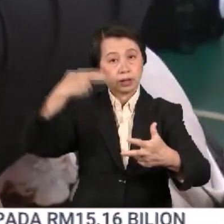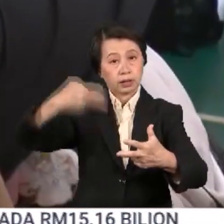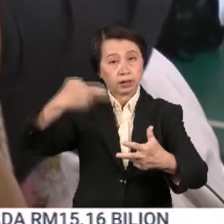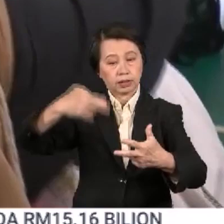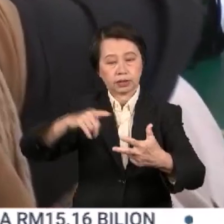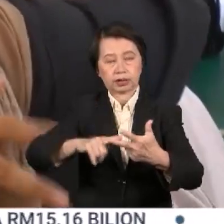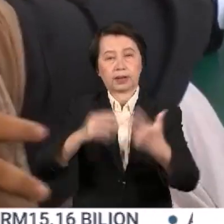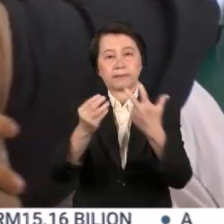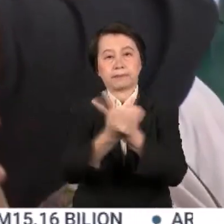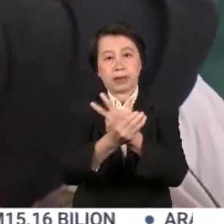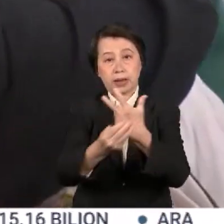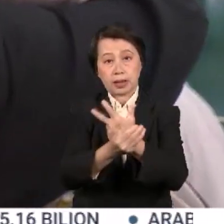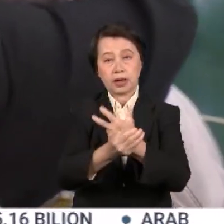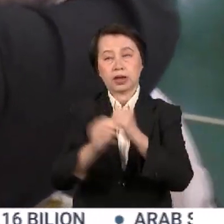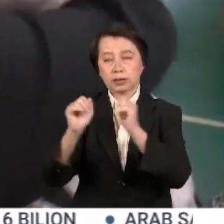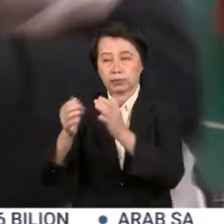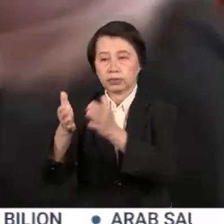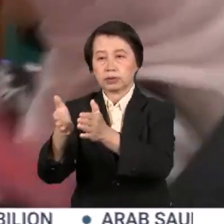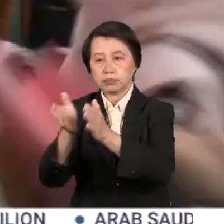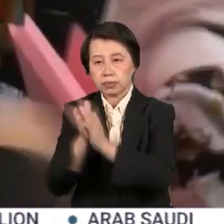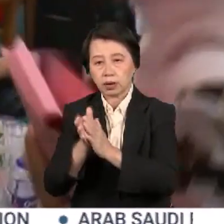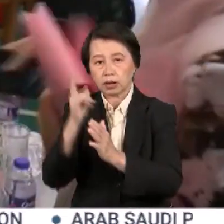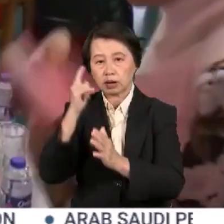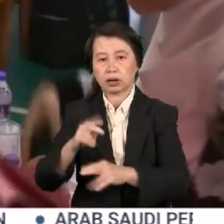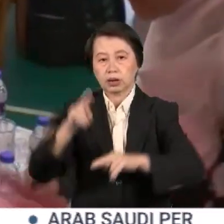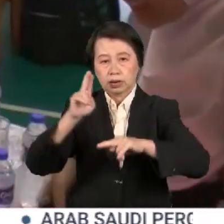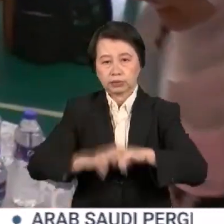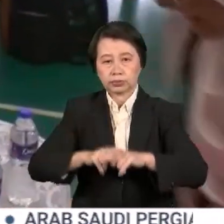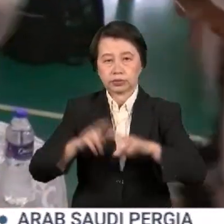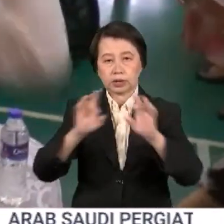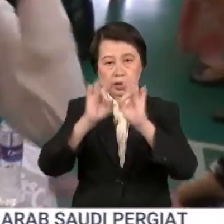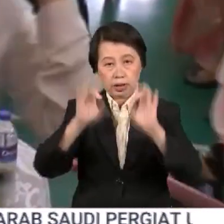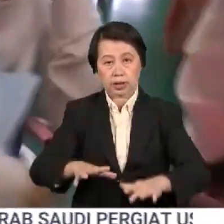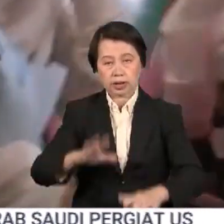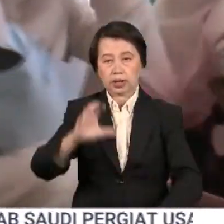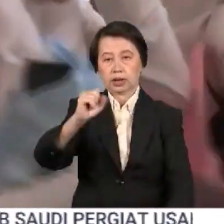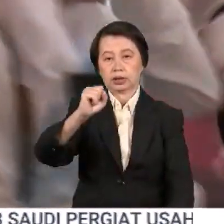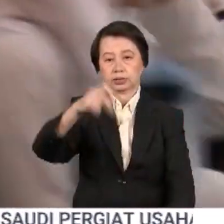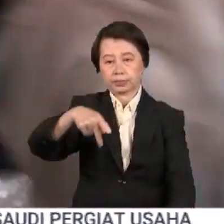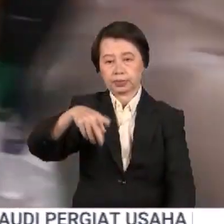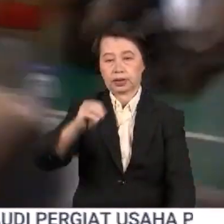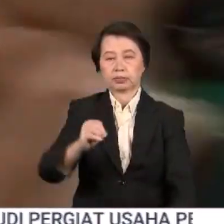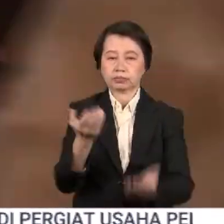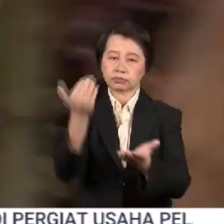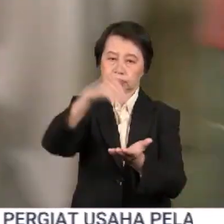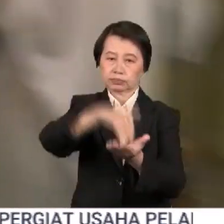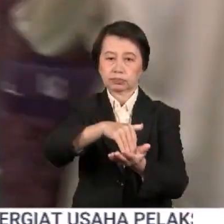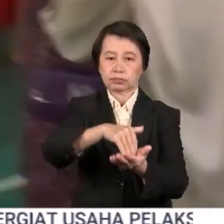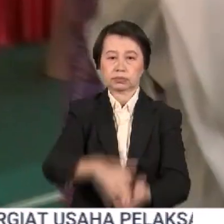dan mathematic boleh memohon untuk menduduki semula SPM ulangan